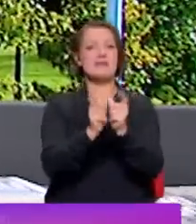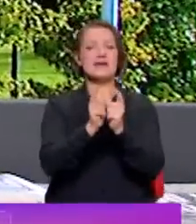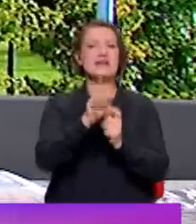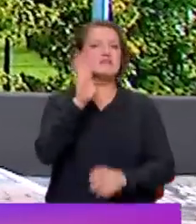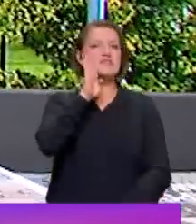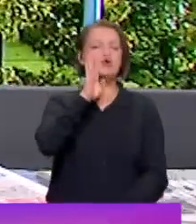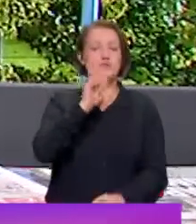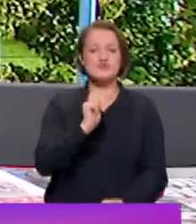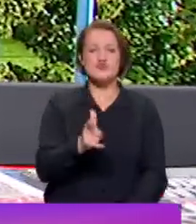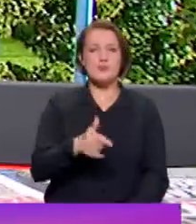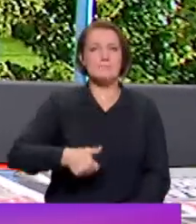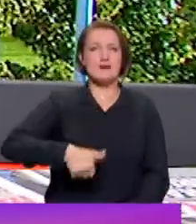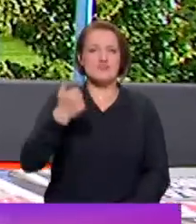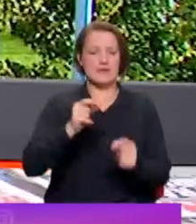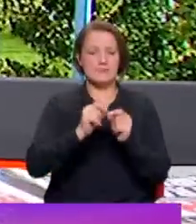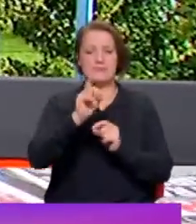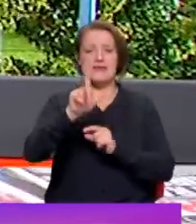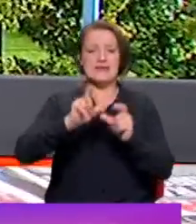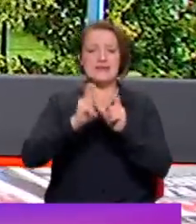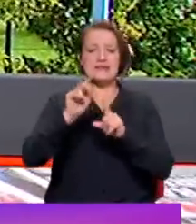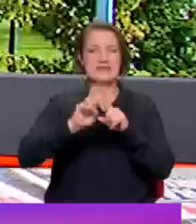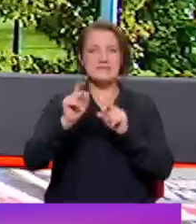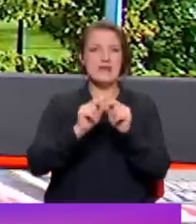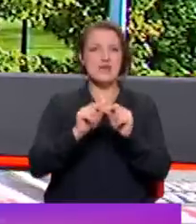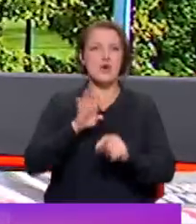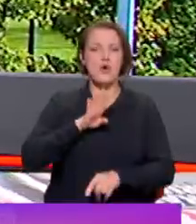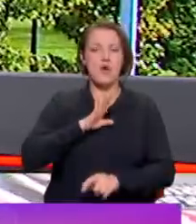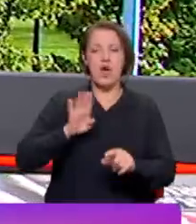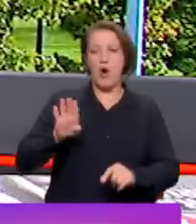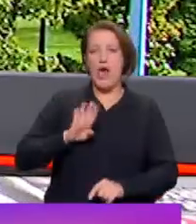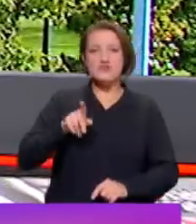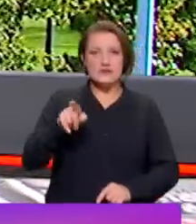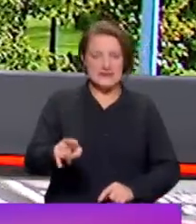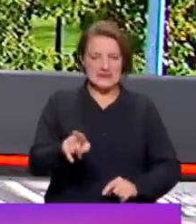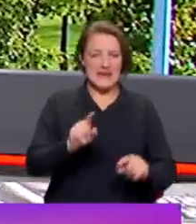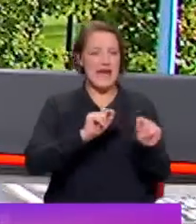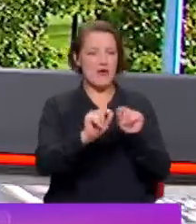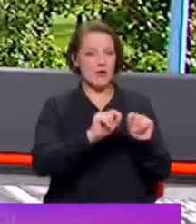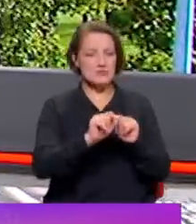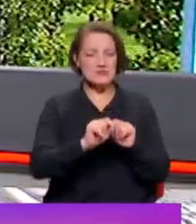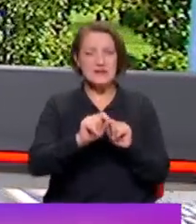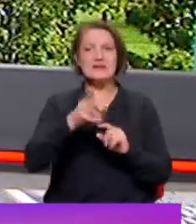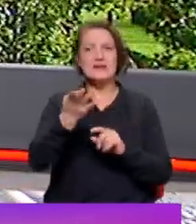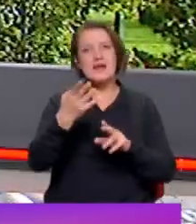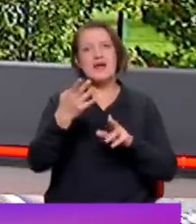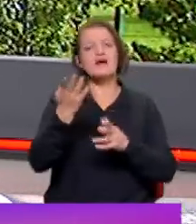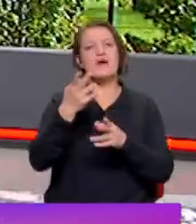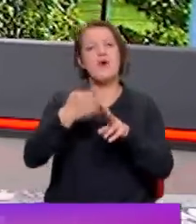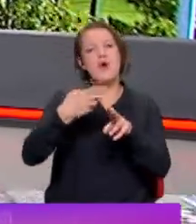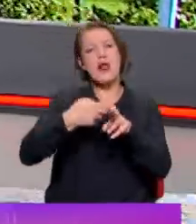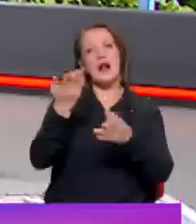başkanı Bilgin Bekiroğlu öğrencinin ekonomisini yaptığı kıyaslamayla bize